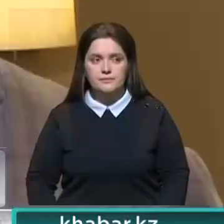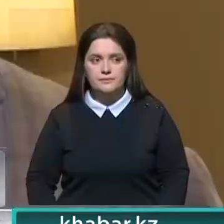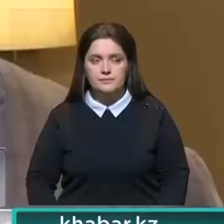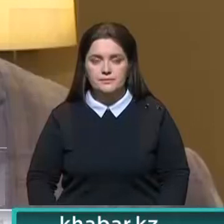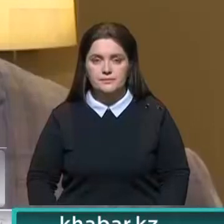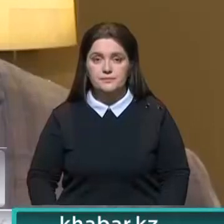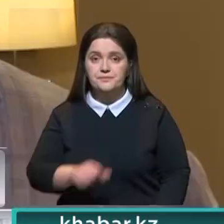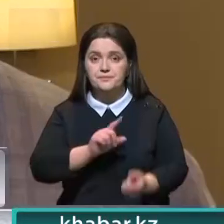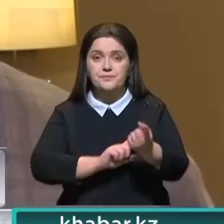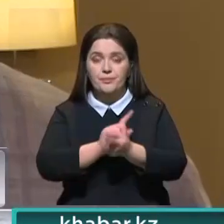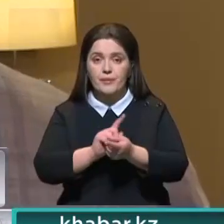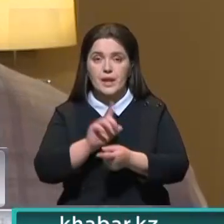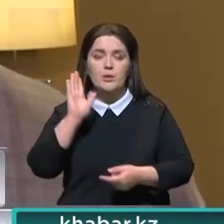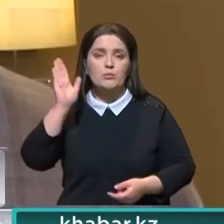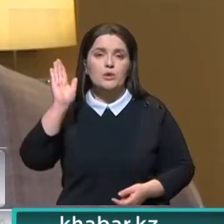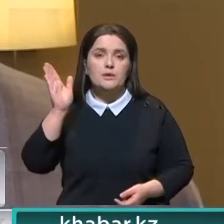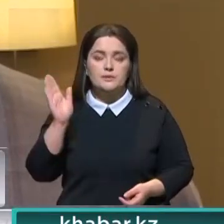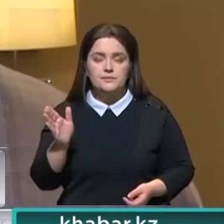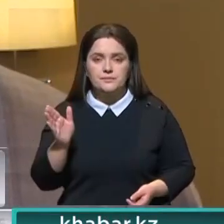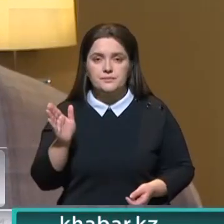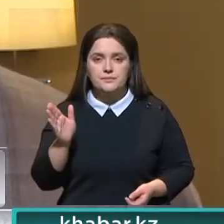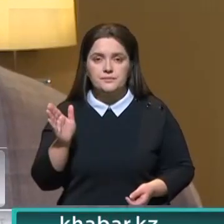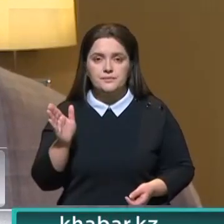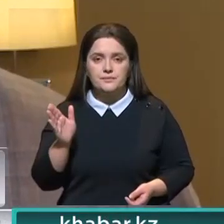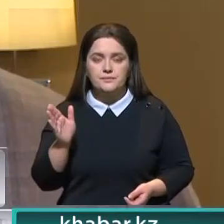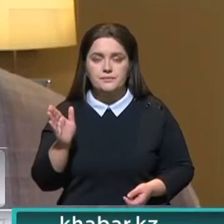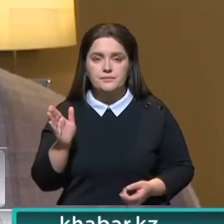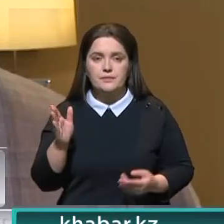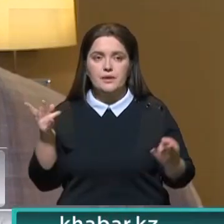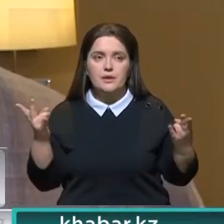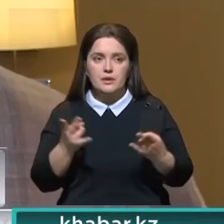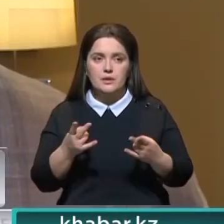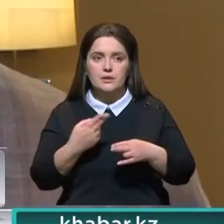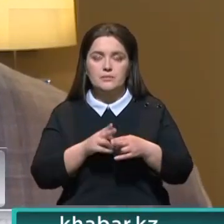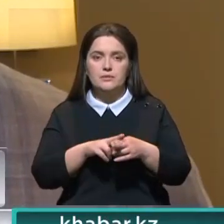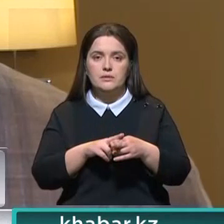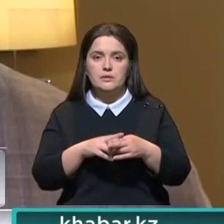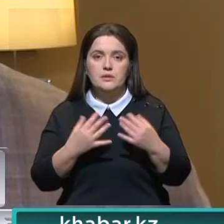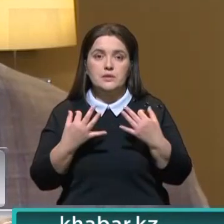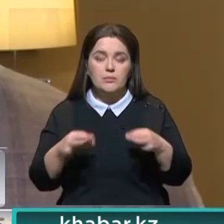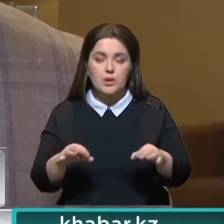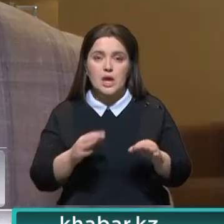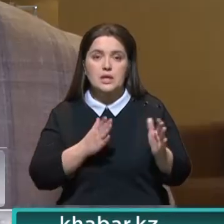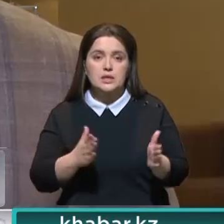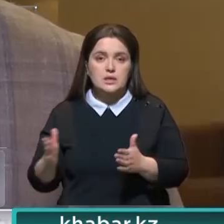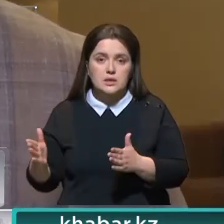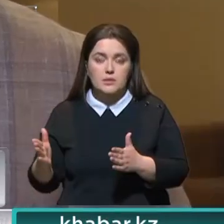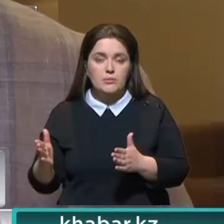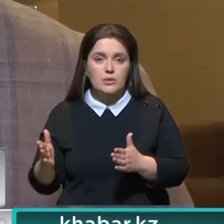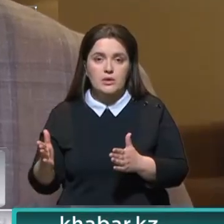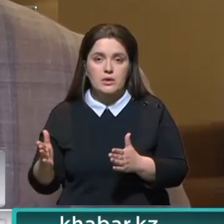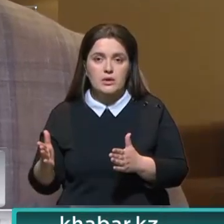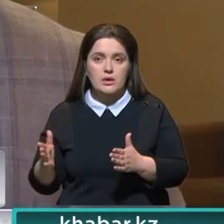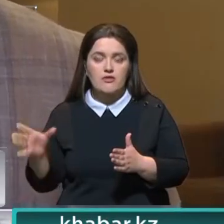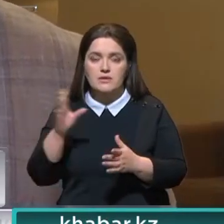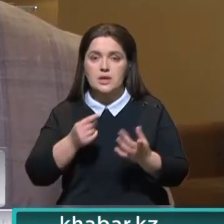Сами реформы нас ожидают впереди, потому что необходимо выстроить полноценную демократическую систему с отображением всех